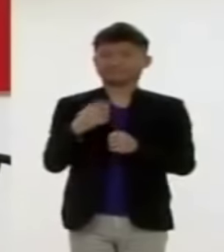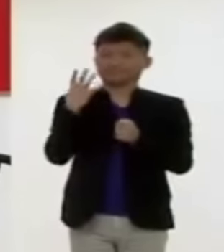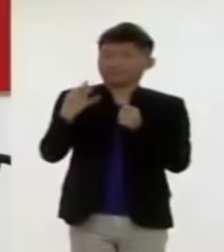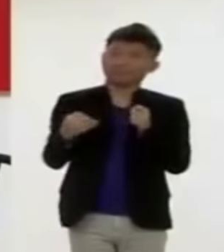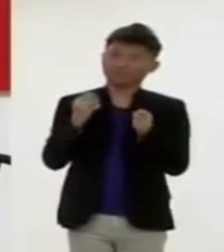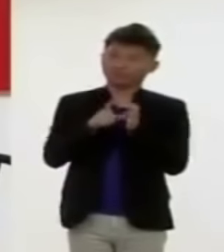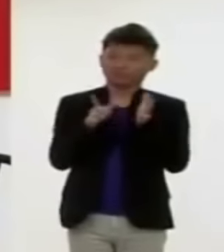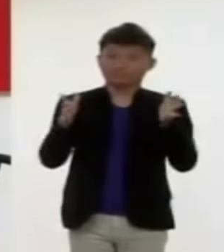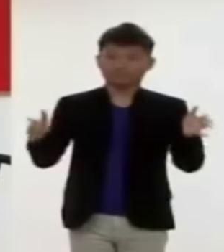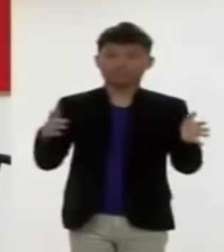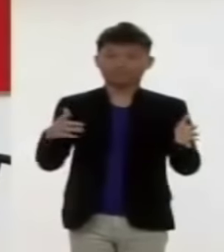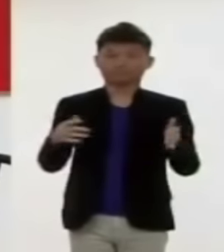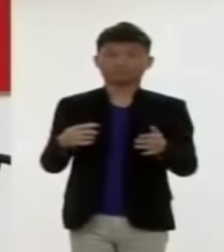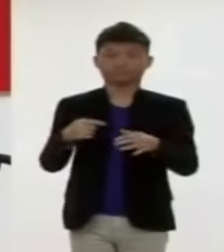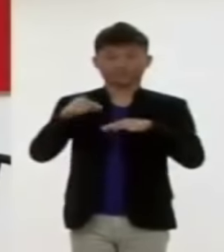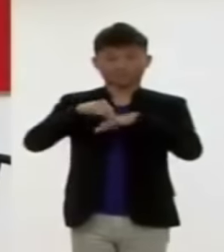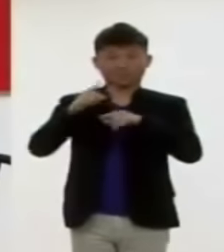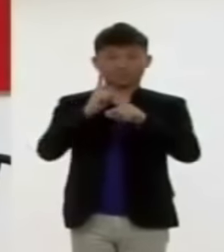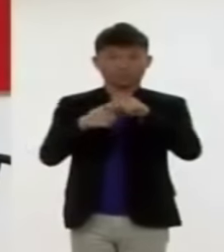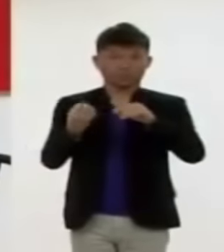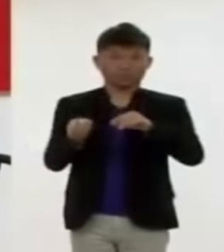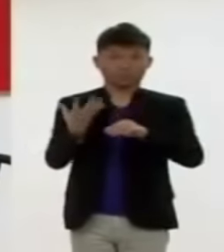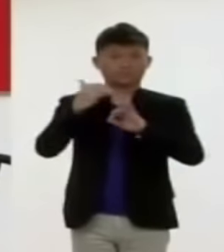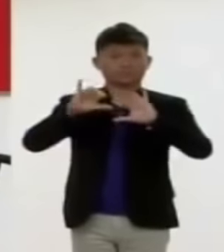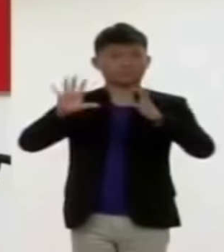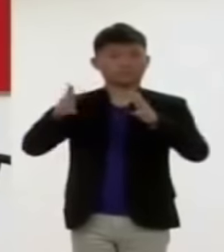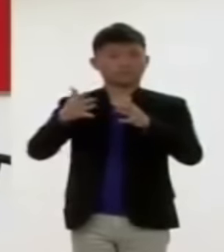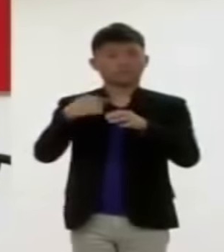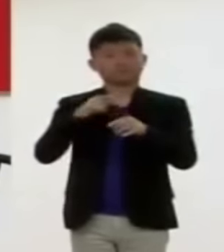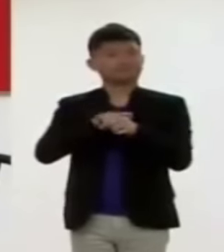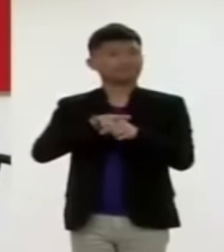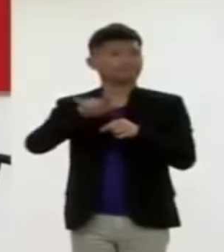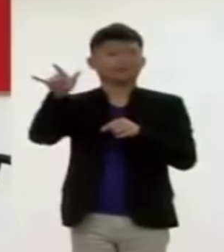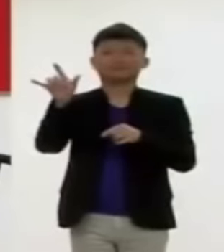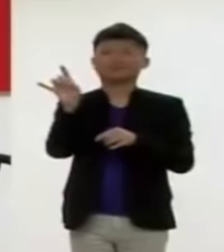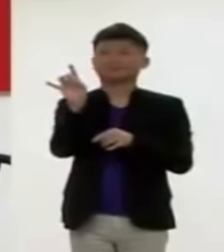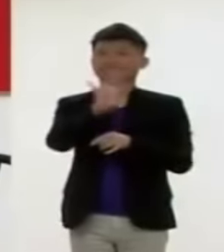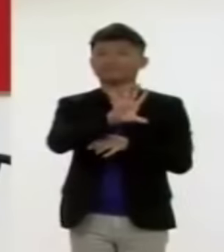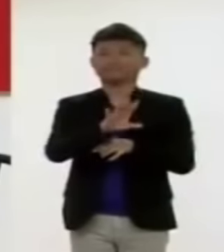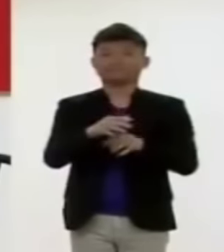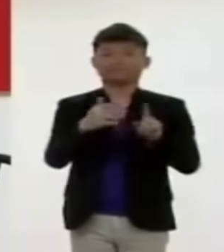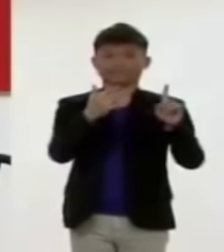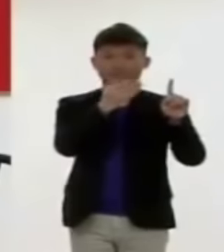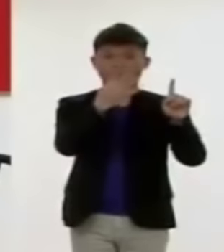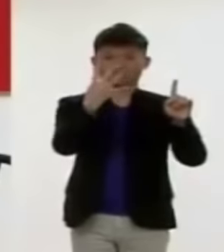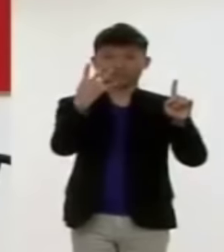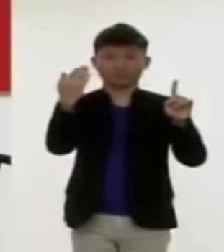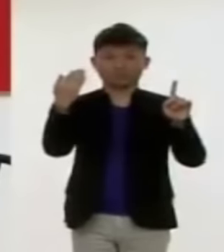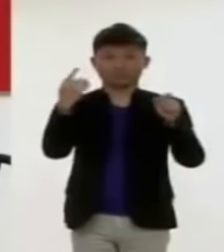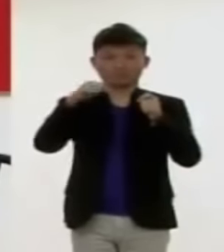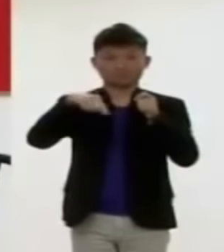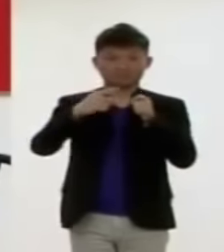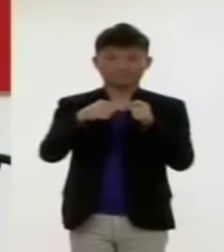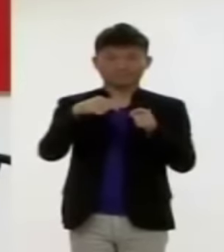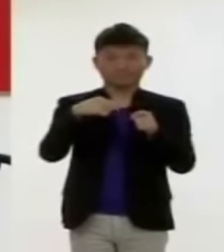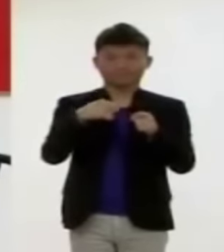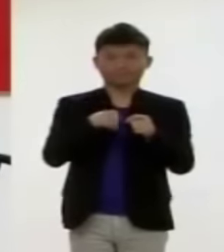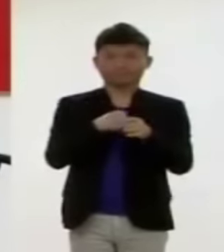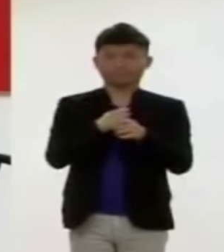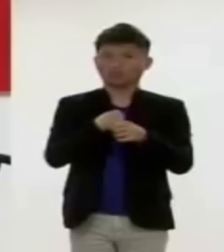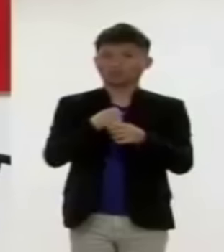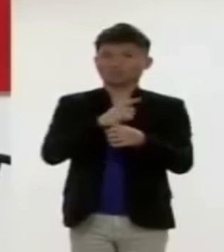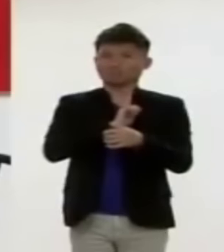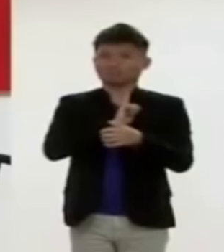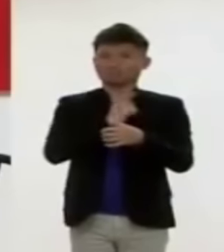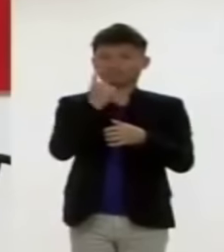我没有离开中华民国的土地，中华民国的土地跟1949在我身上是有渊源的，